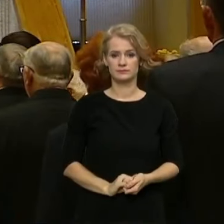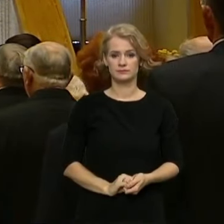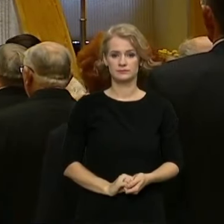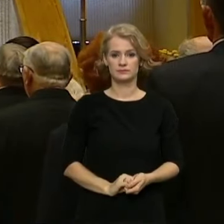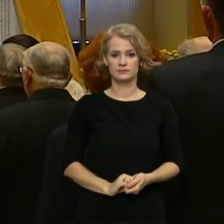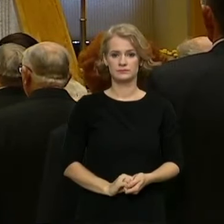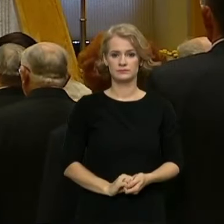vienybėtežy